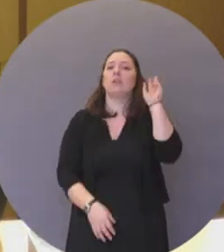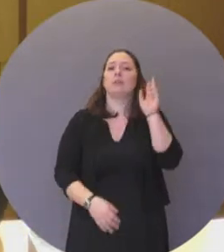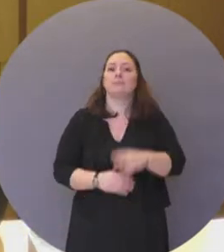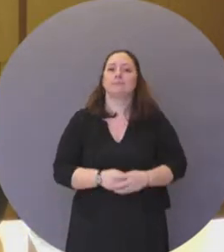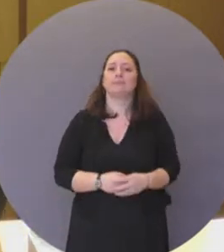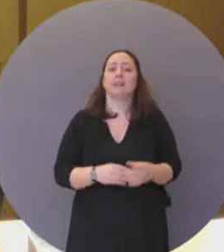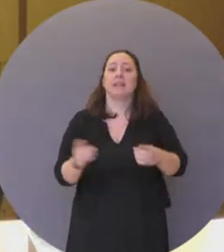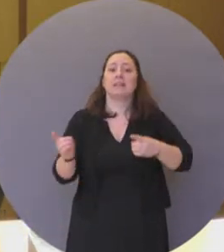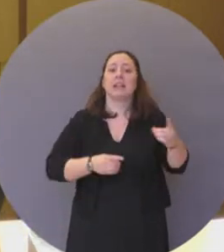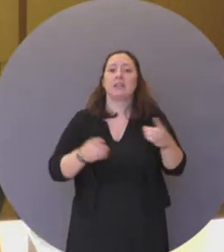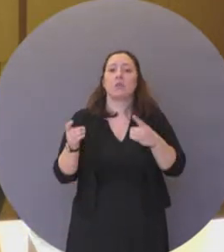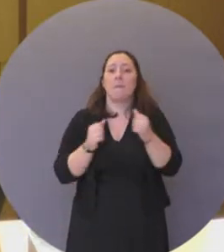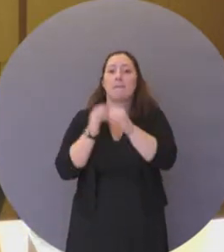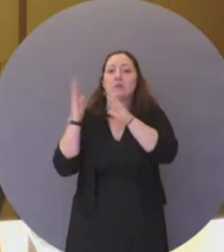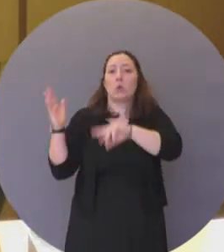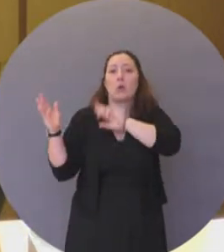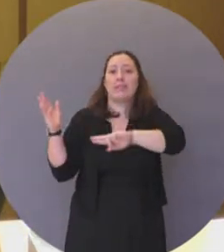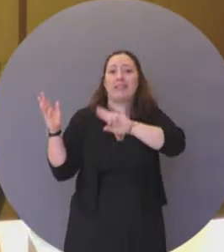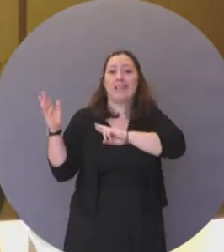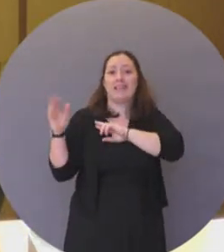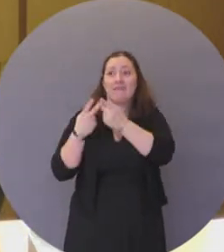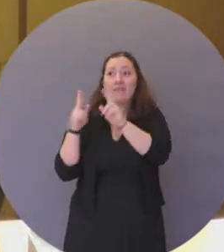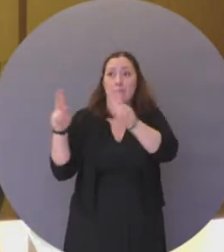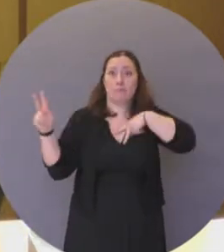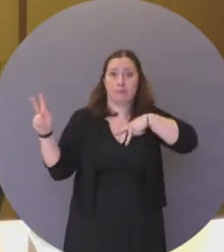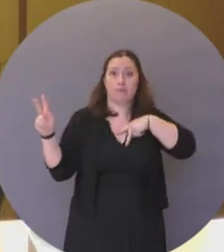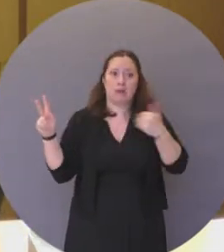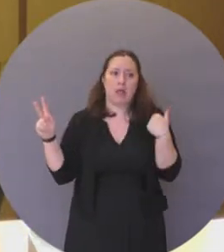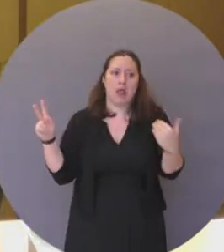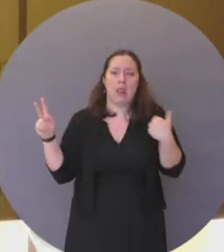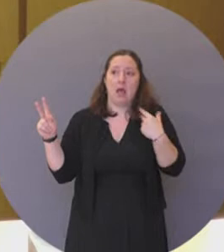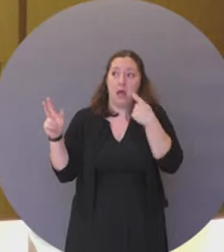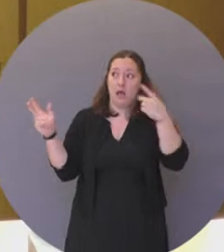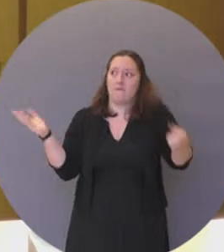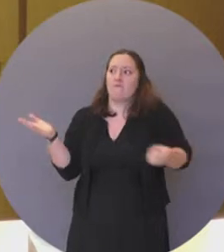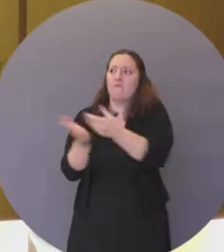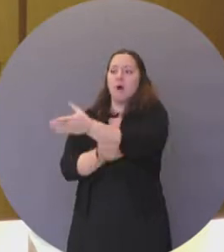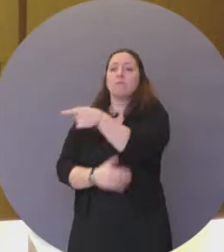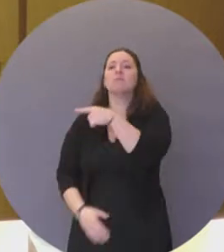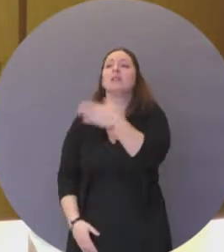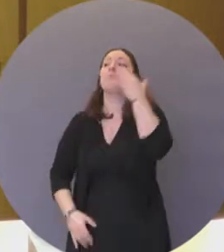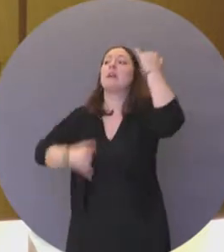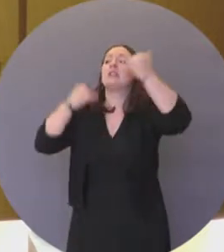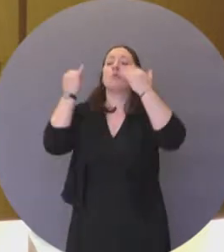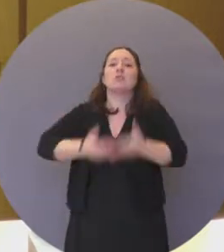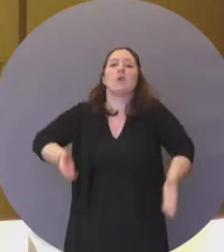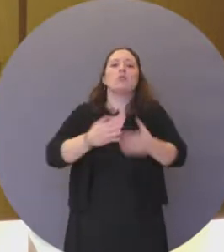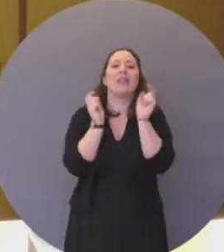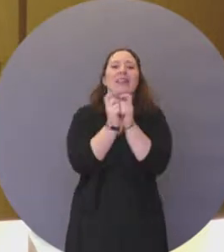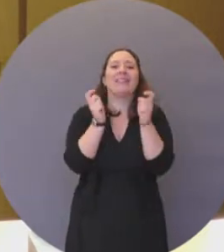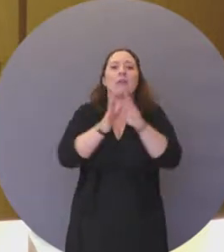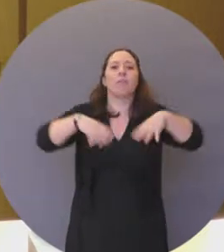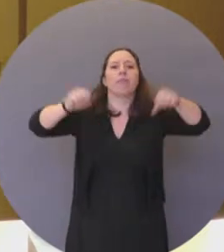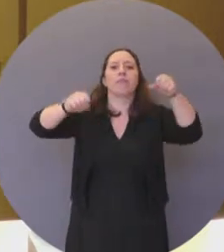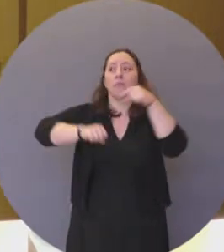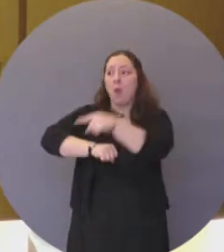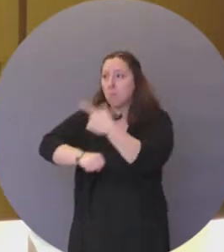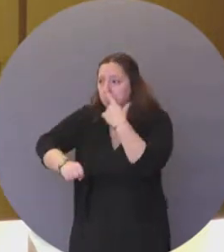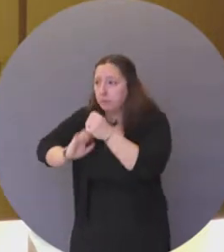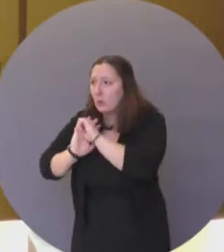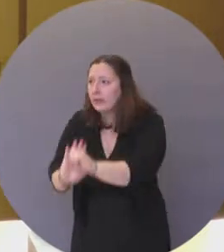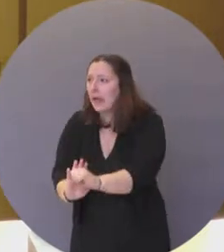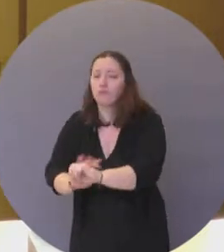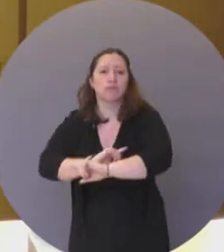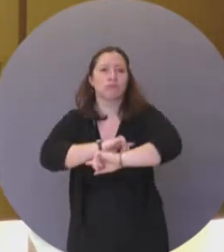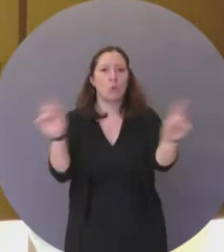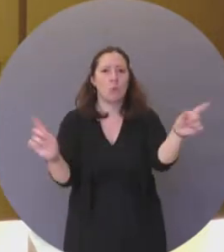l'EHPAD de ma commune a été informé qu'elle n'était pas prioritaire en code coupure d'électrique cet hiver parce que aucun de